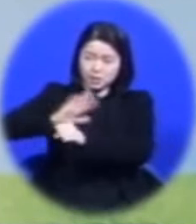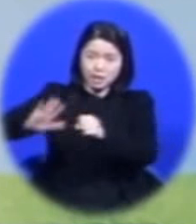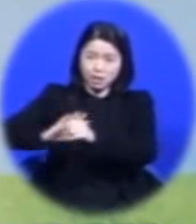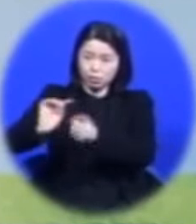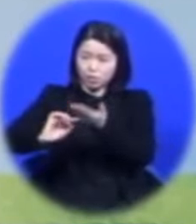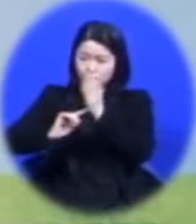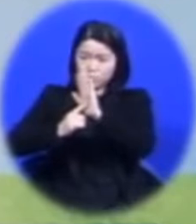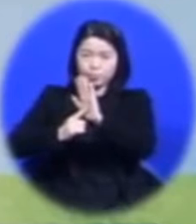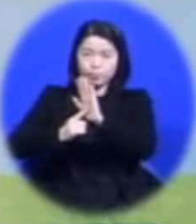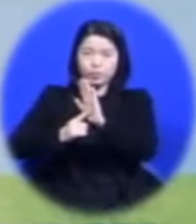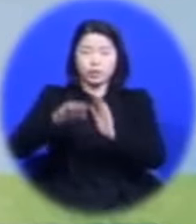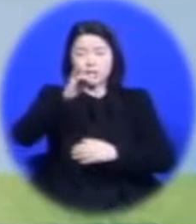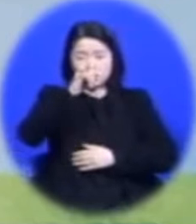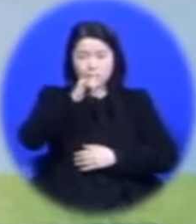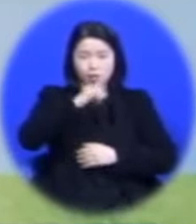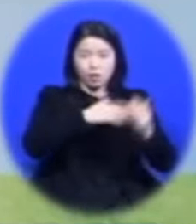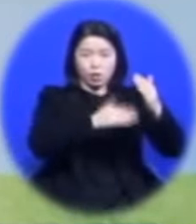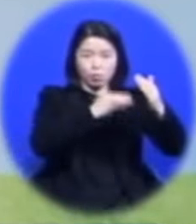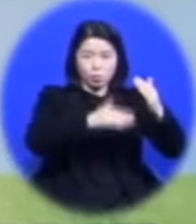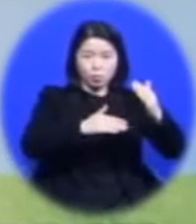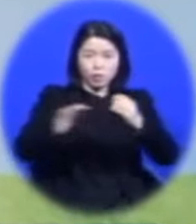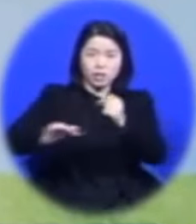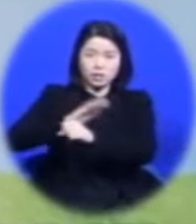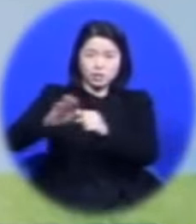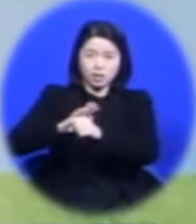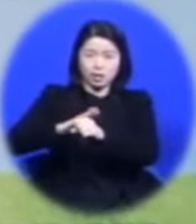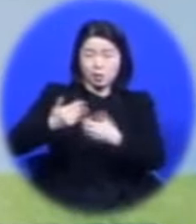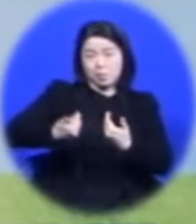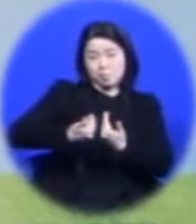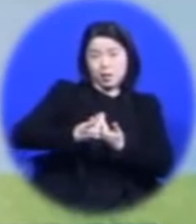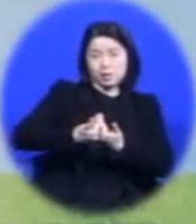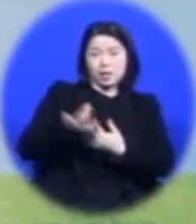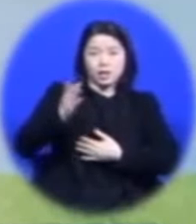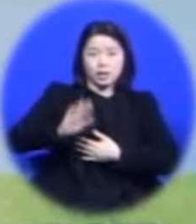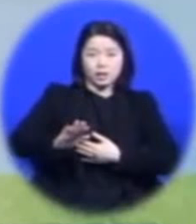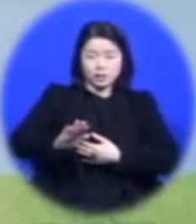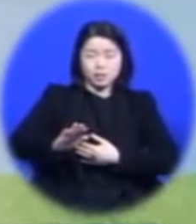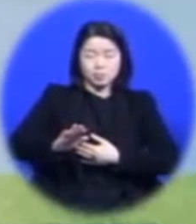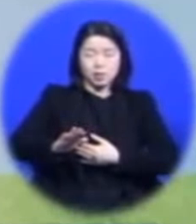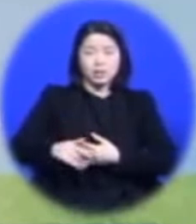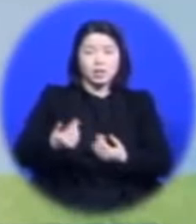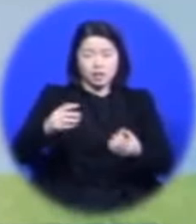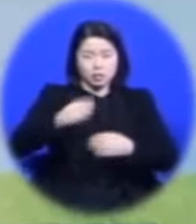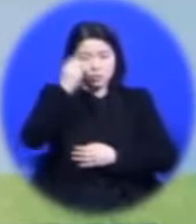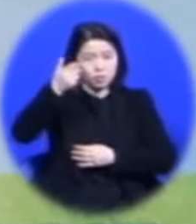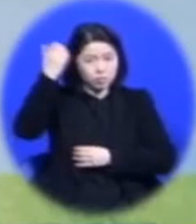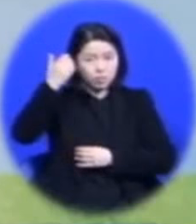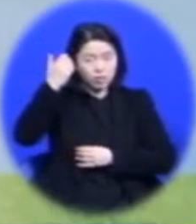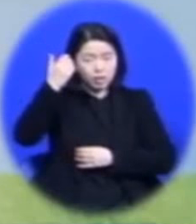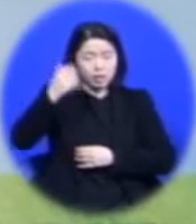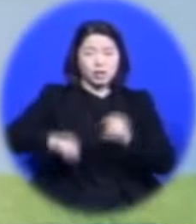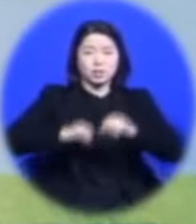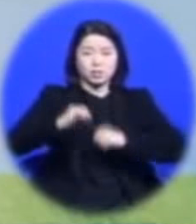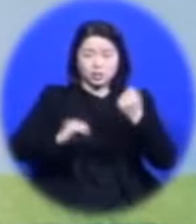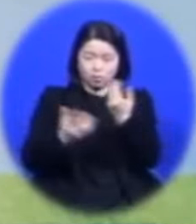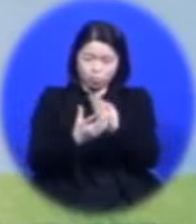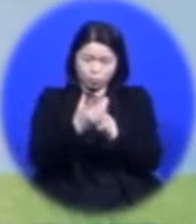나타나요 공의와 사랑은 반 같아도 성령의 역사로 하나가